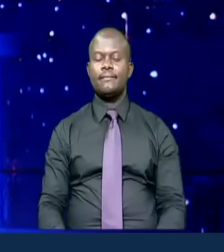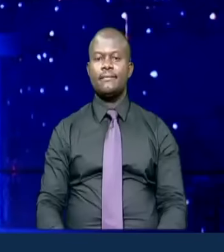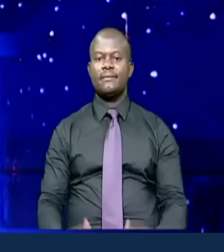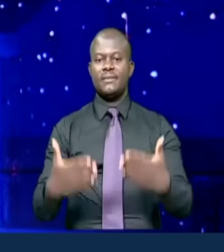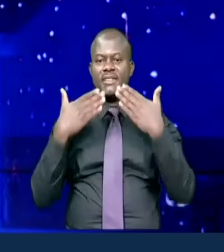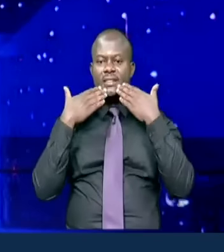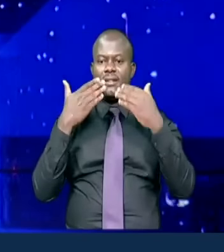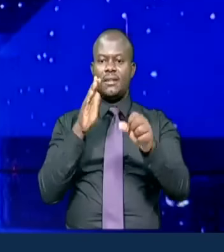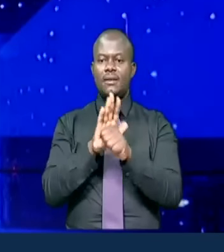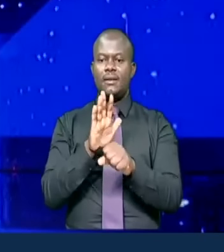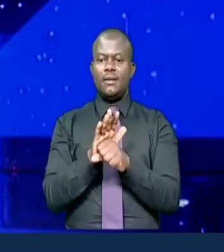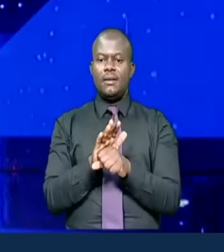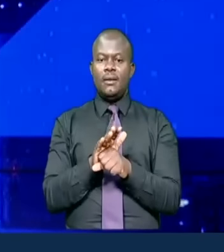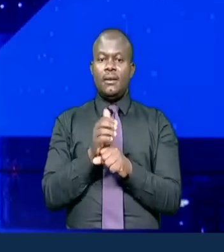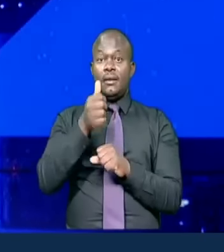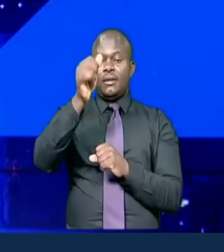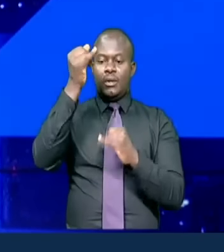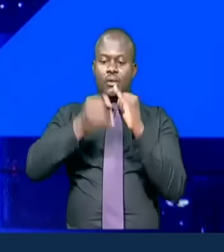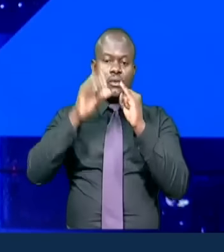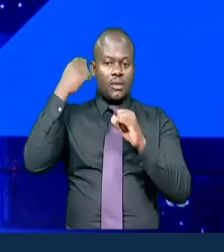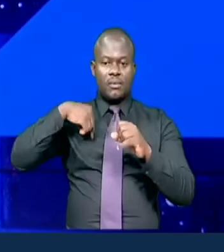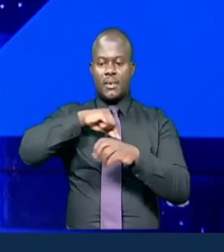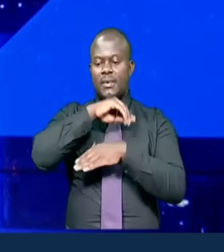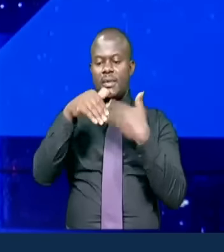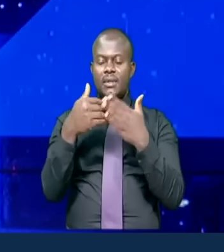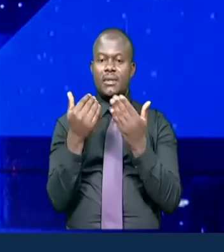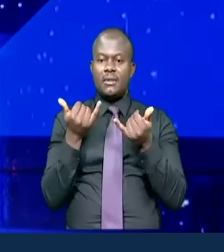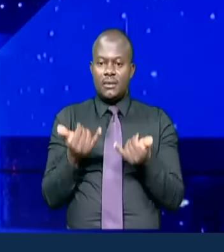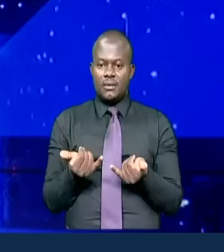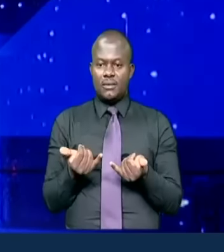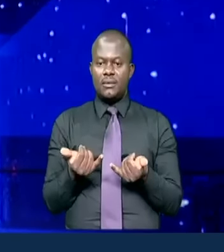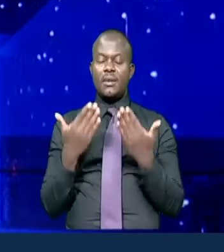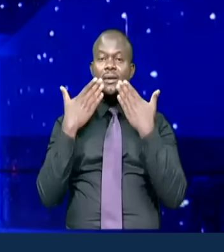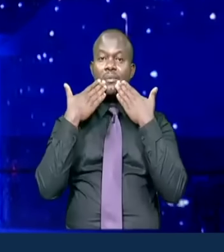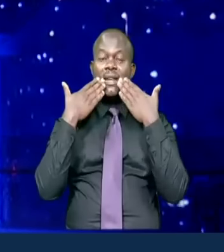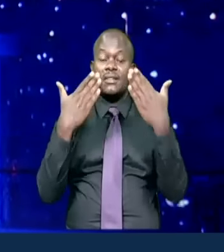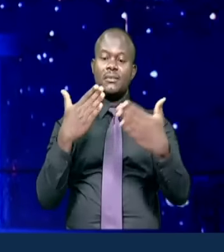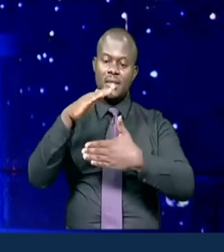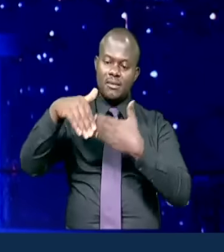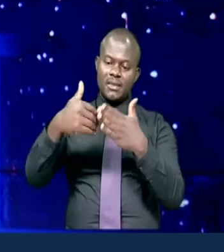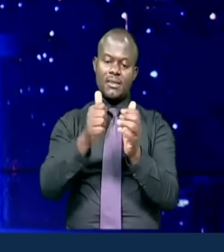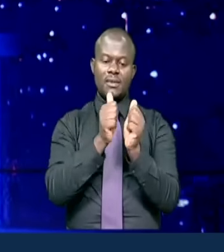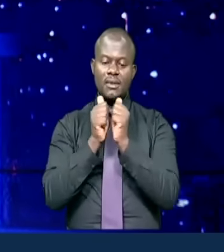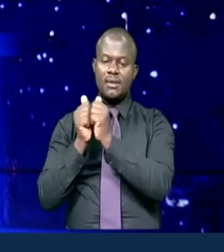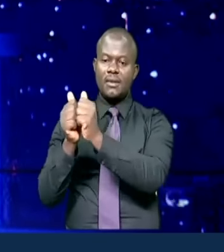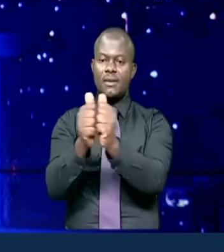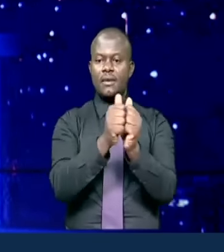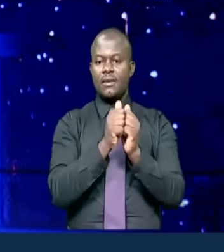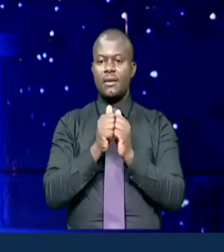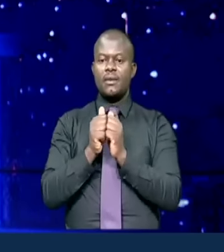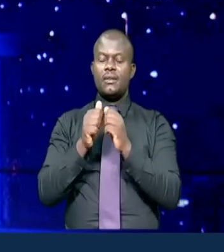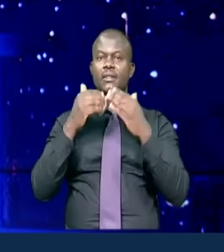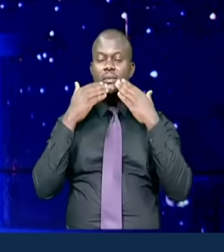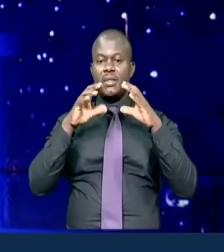Urakoze cyane Leta Eugene Twibanire, ni nawe kandi dusoreje amakuru yacu y'aka kanya. Reka mbashimire mwese twabanye muri aya makuru, nshimire